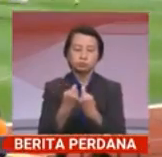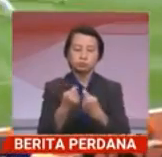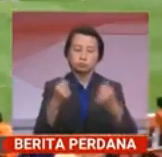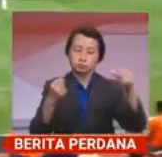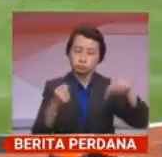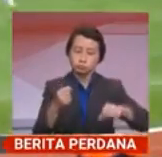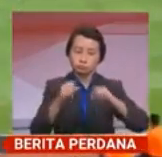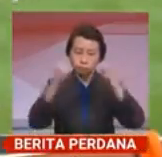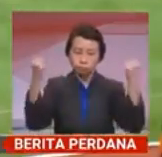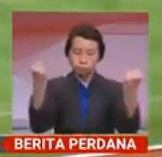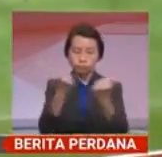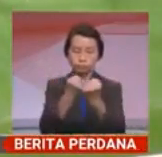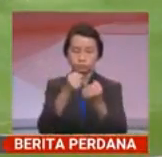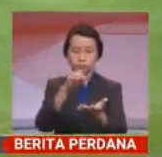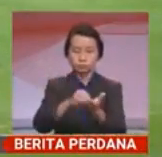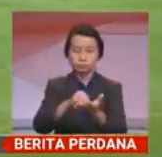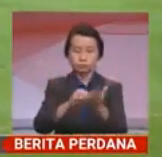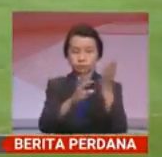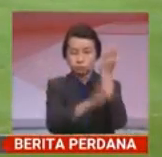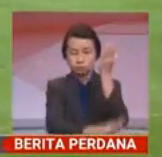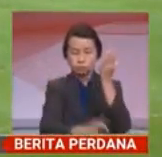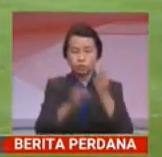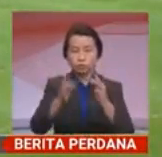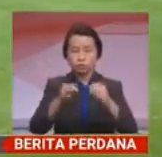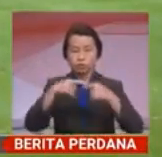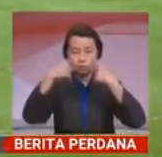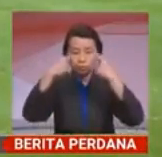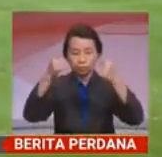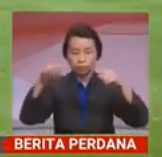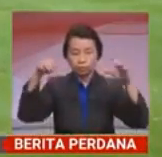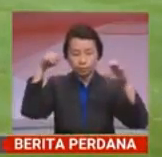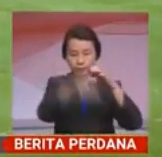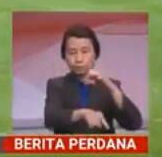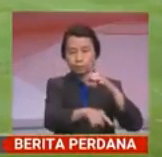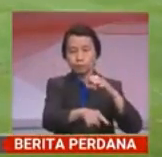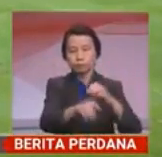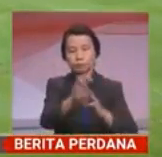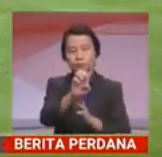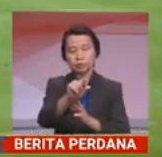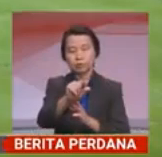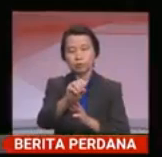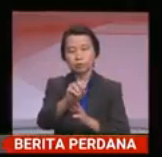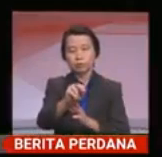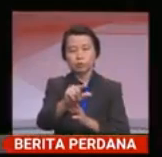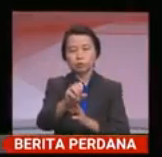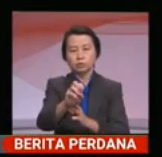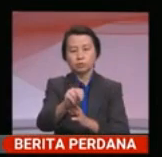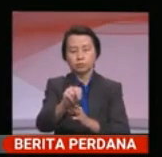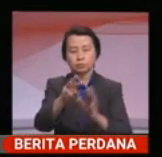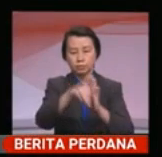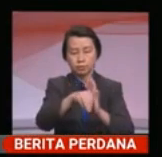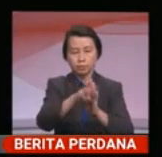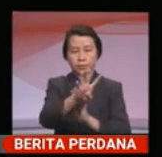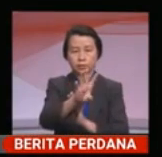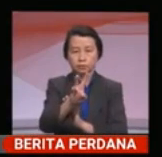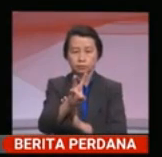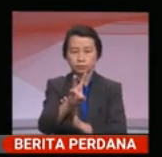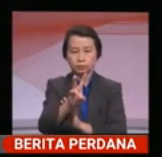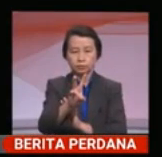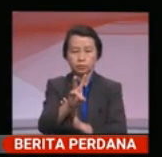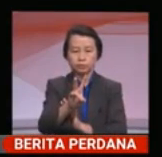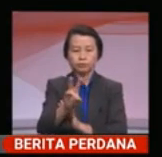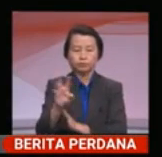1-2 di Stadium Tuanku Abdul Rahman Paroi. Walaupun berjaya mendahului menerusi jaringan Igor Canero Luis pada minit ke-47,